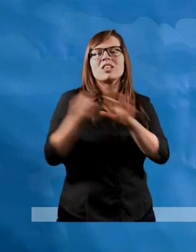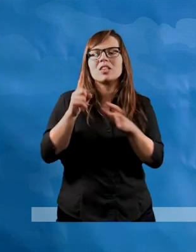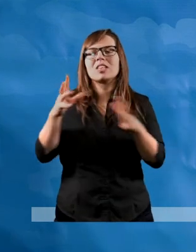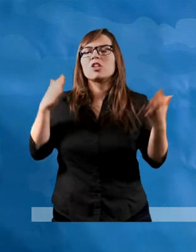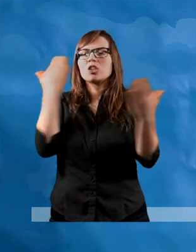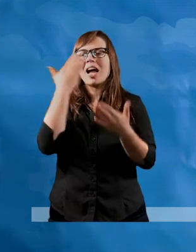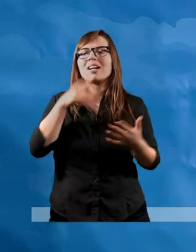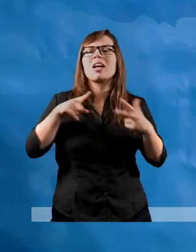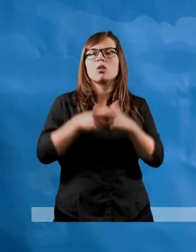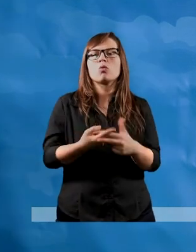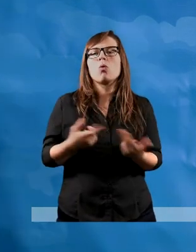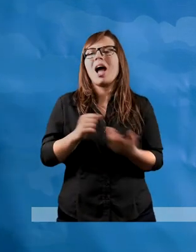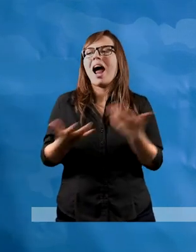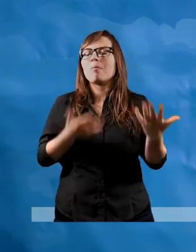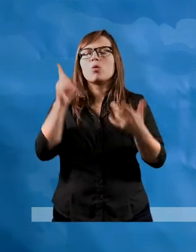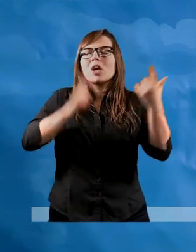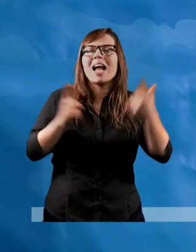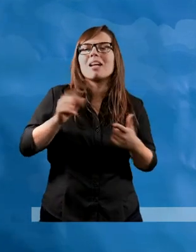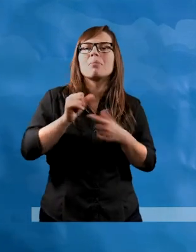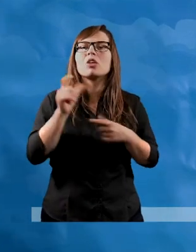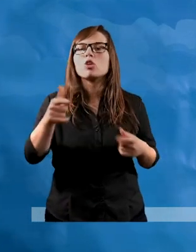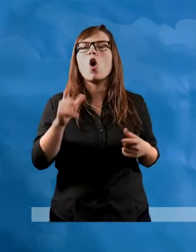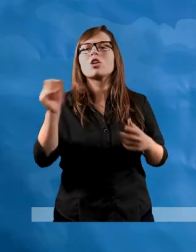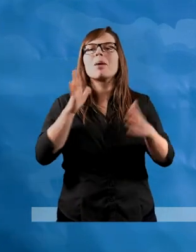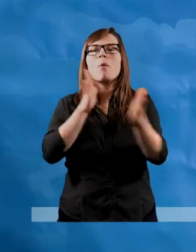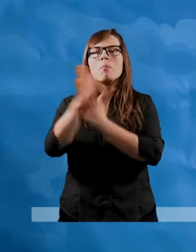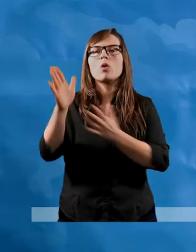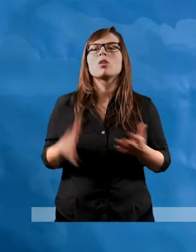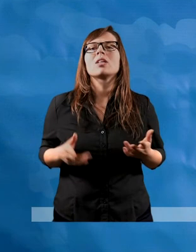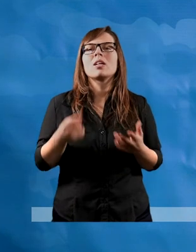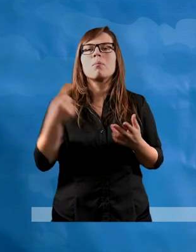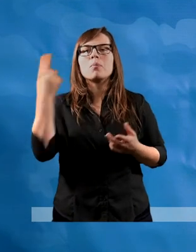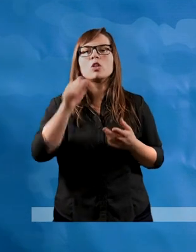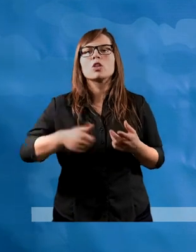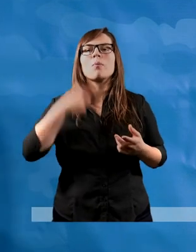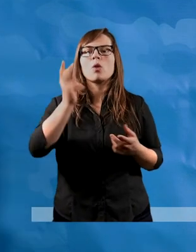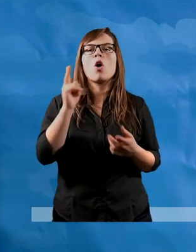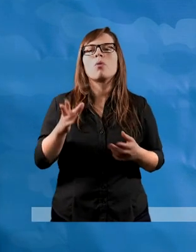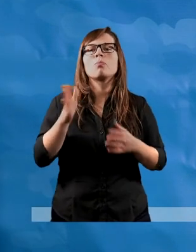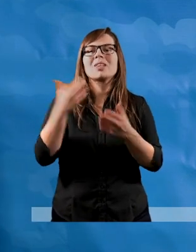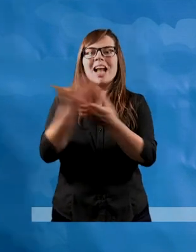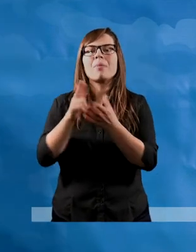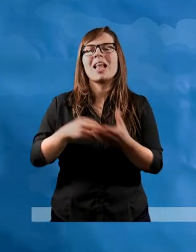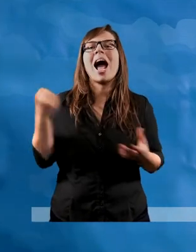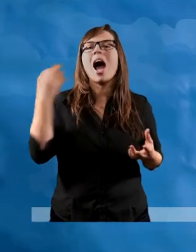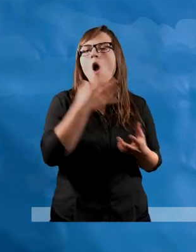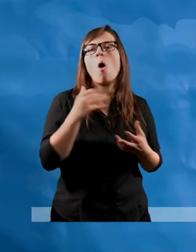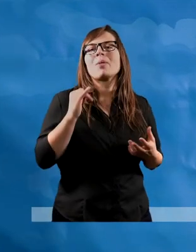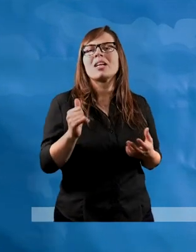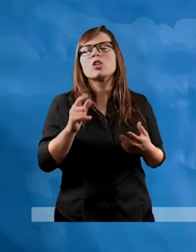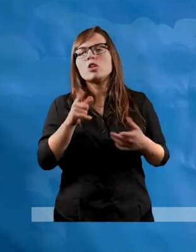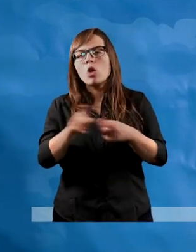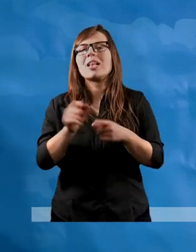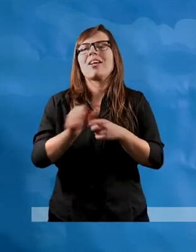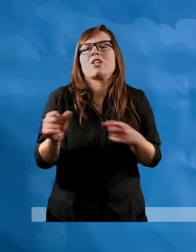z czarnej dziury. Czasami jest to, że po prostu pomyślisz o tym, żeby kogoś zaprosić na obiad i